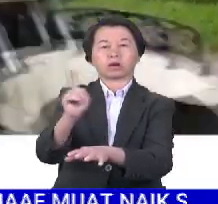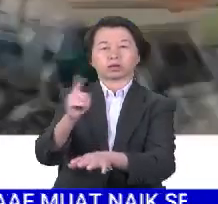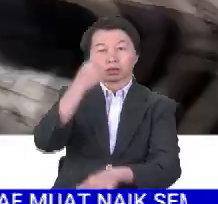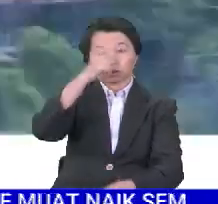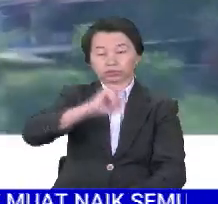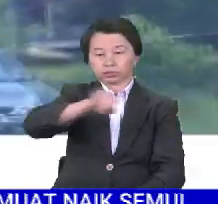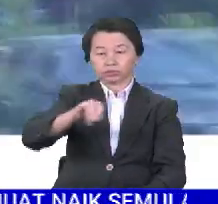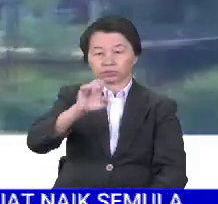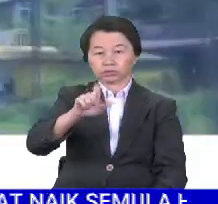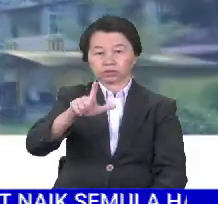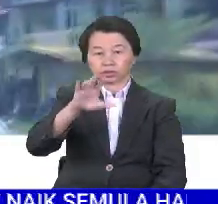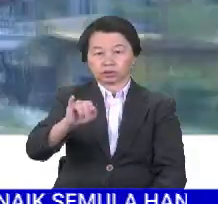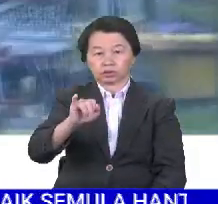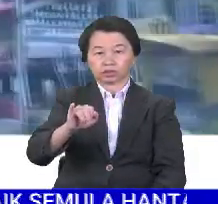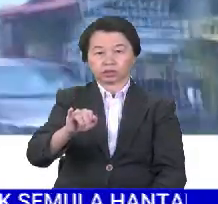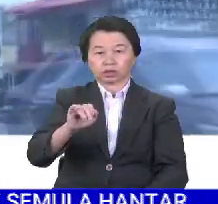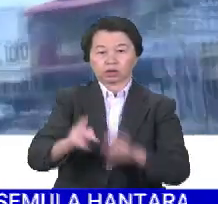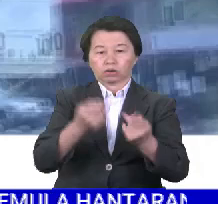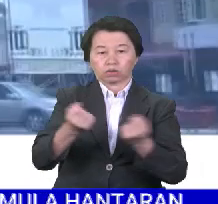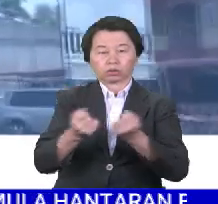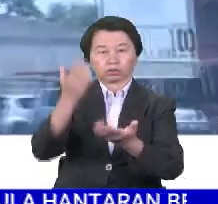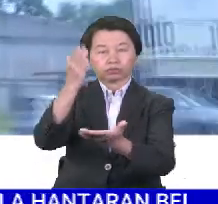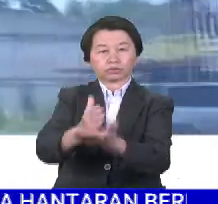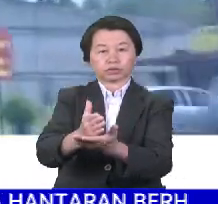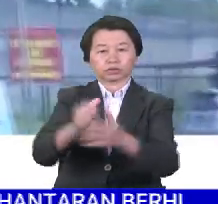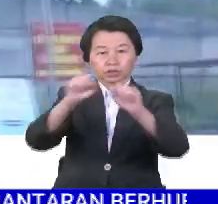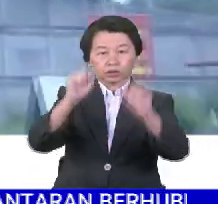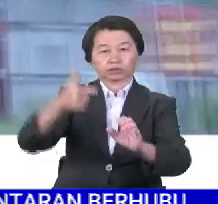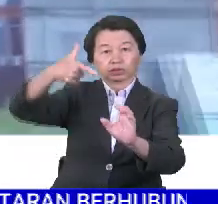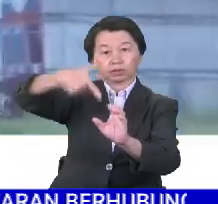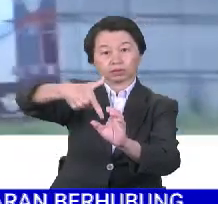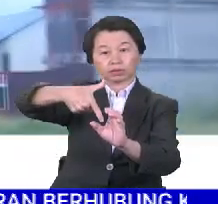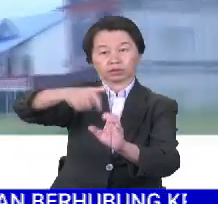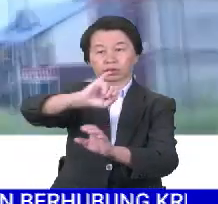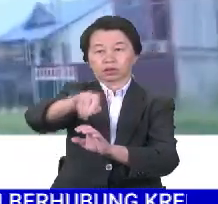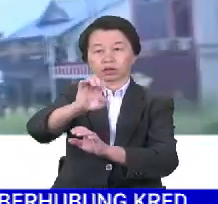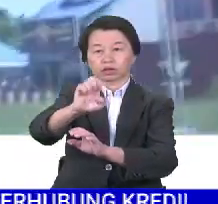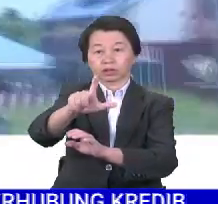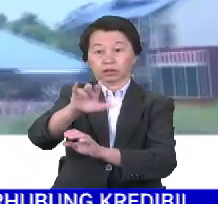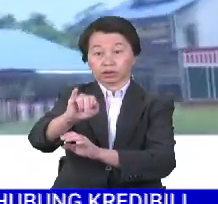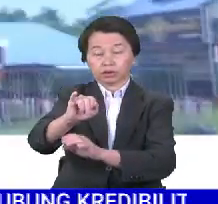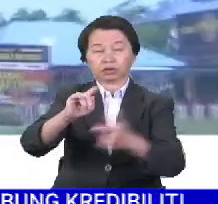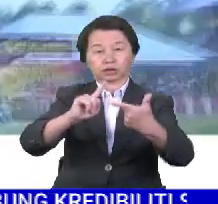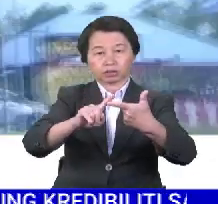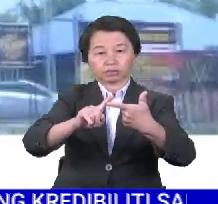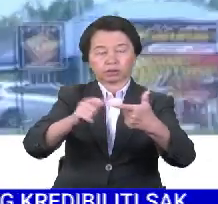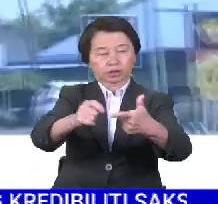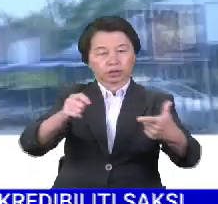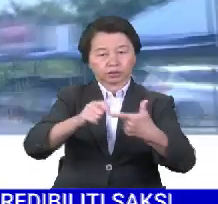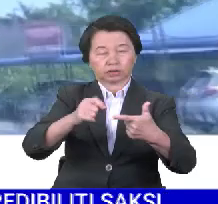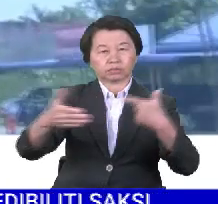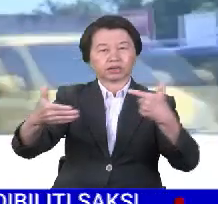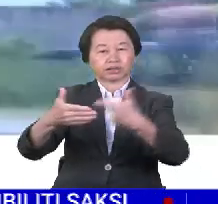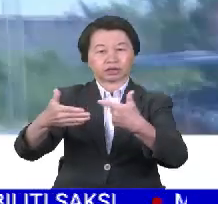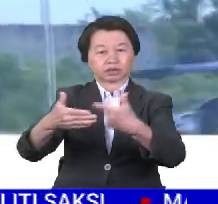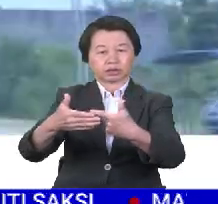Jeli, tumpuan utama adalah di stesen minyak Petronas Jeli sendiri, dan yang kedua adalah